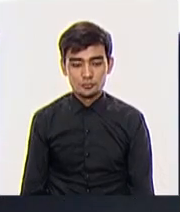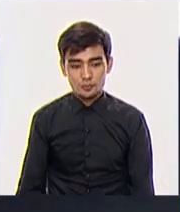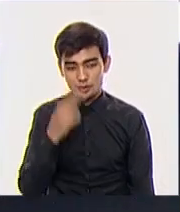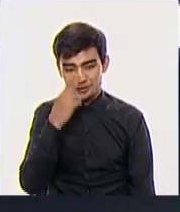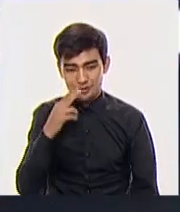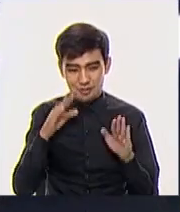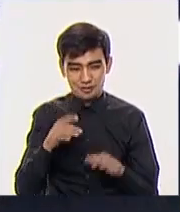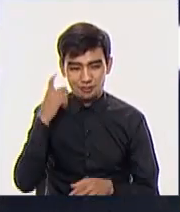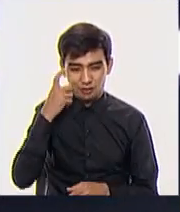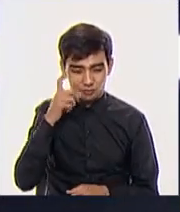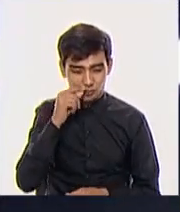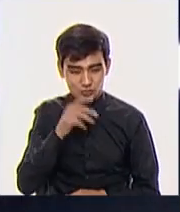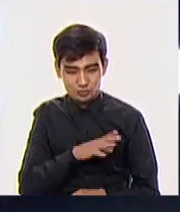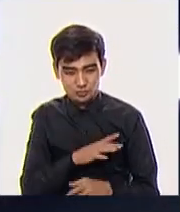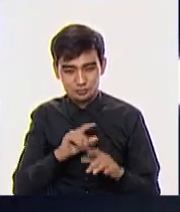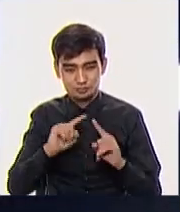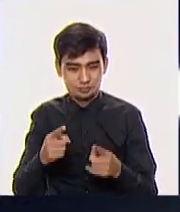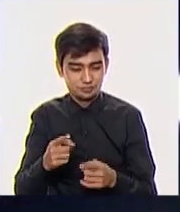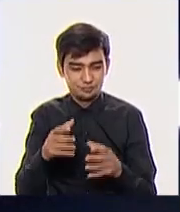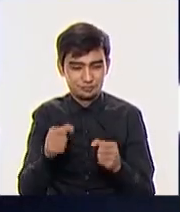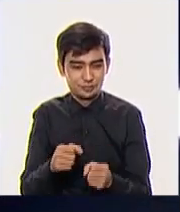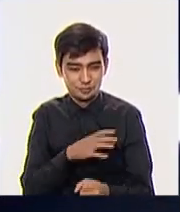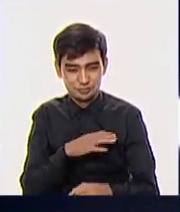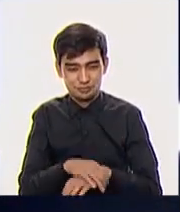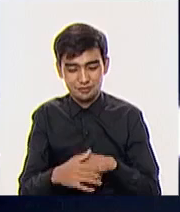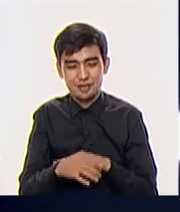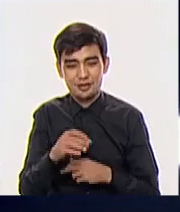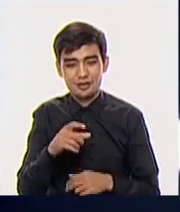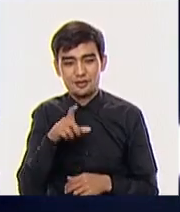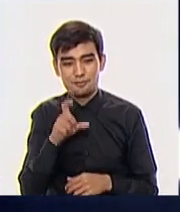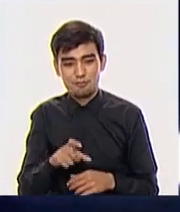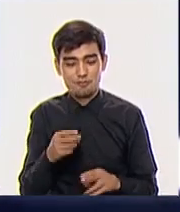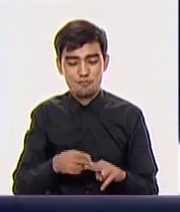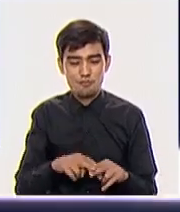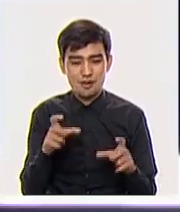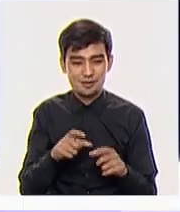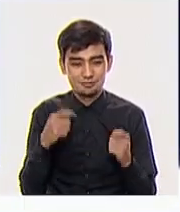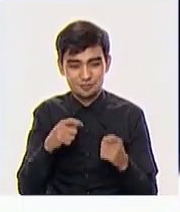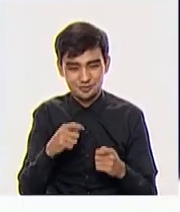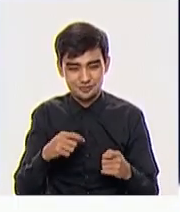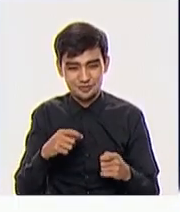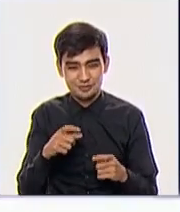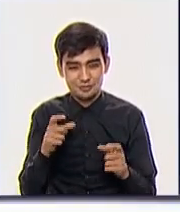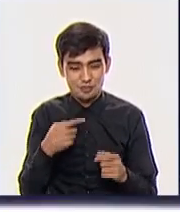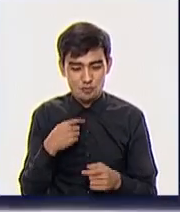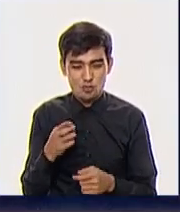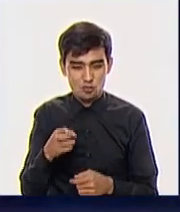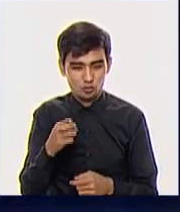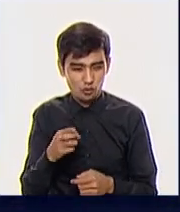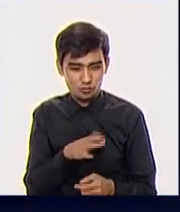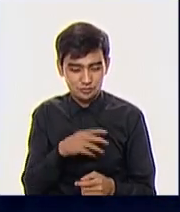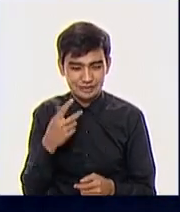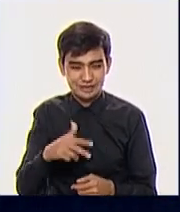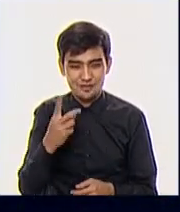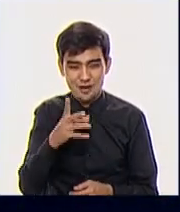В Нур-Султане пьяный мужчина захватил в заложники продавца продуктового магазина. Ворвавшись в помещение с кухонным ножом,